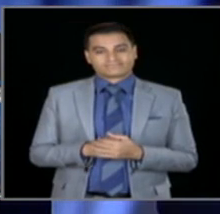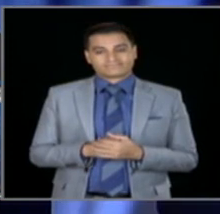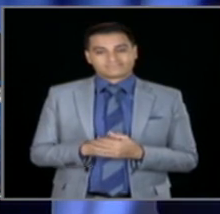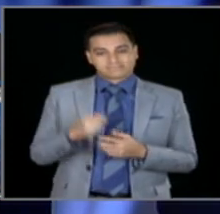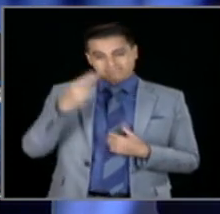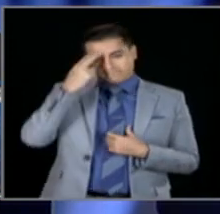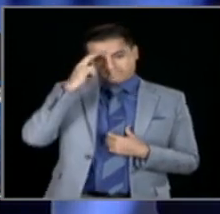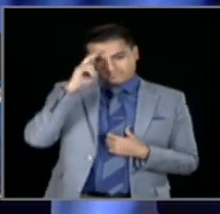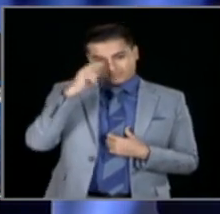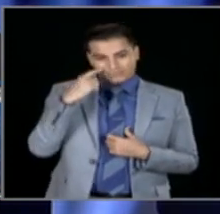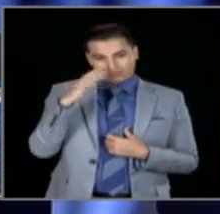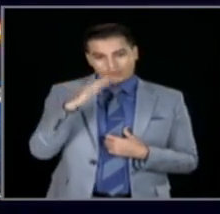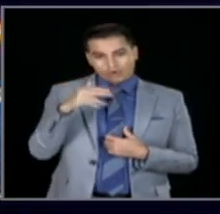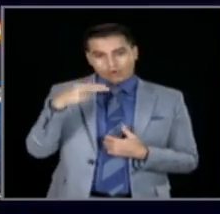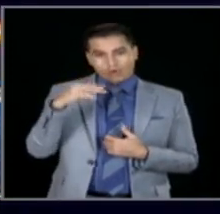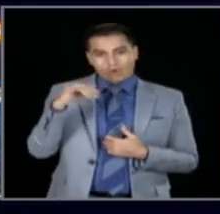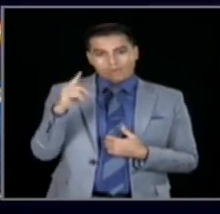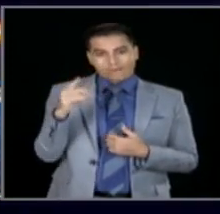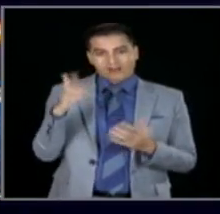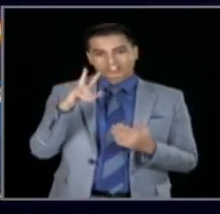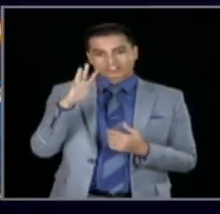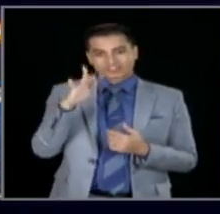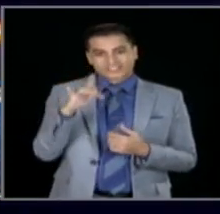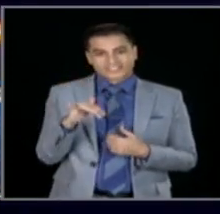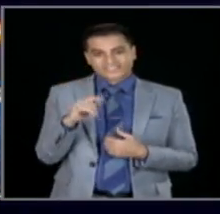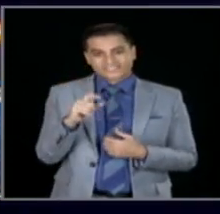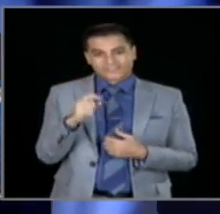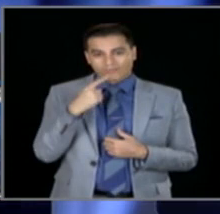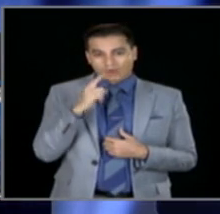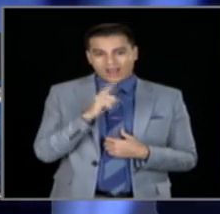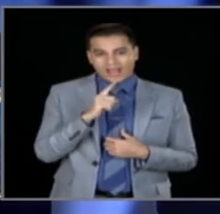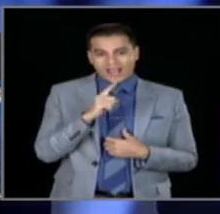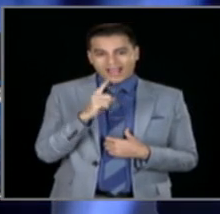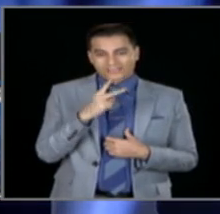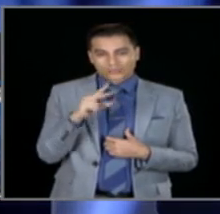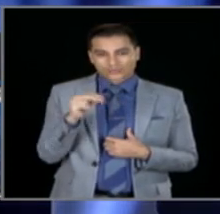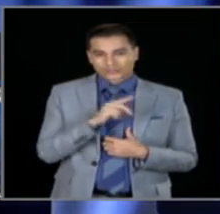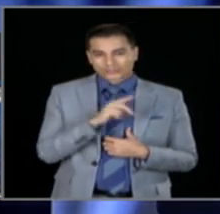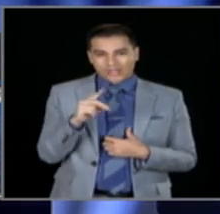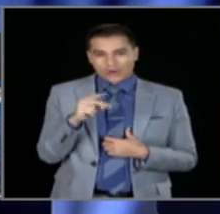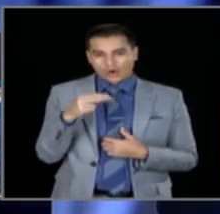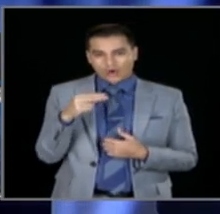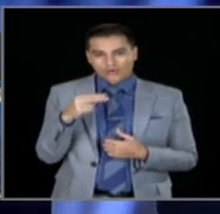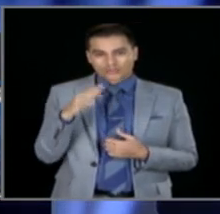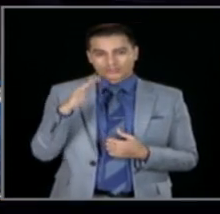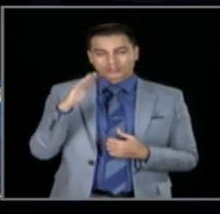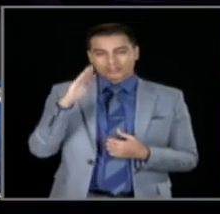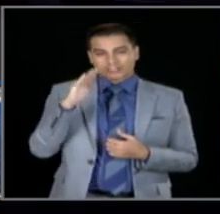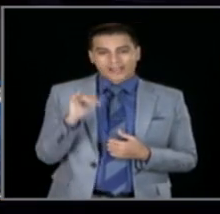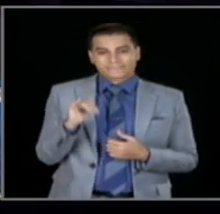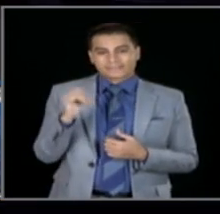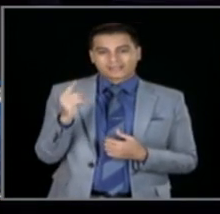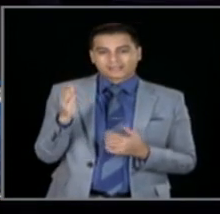مين بقى عمر الشريف يا جماعه 2020 هيبقى ازاي عمر الشريف سمير صبري طبعا